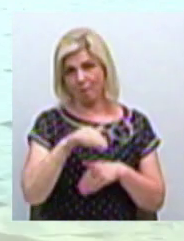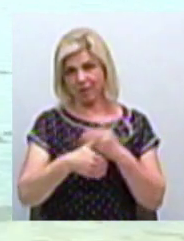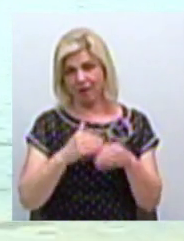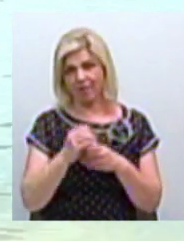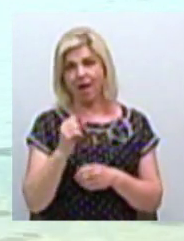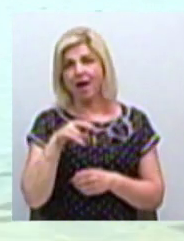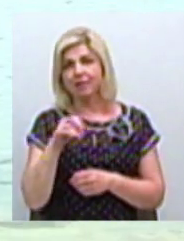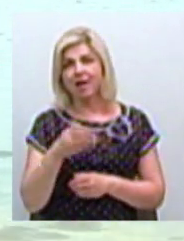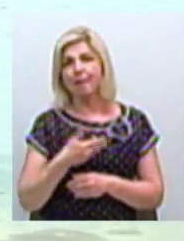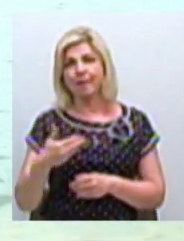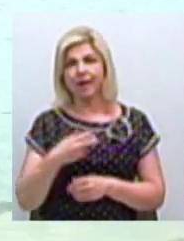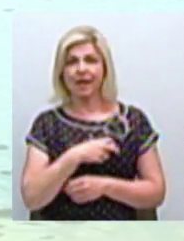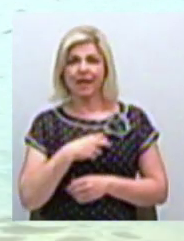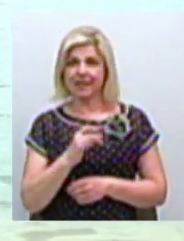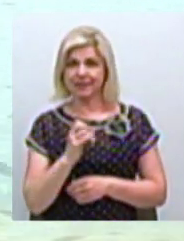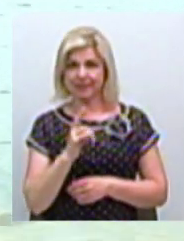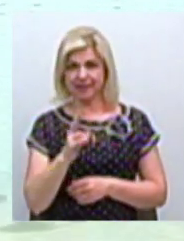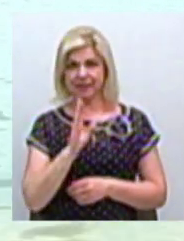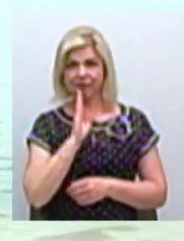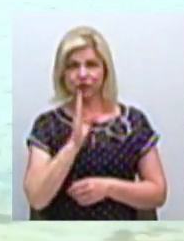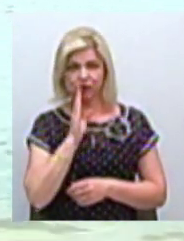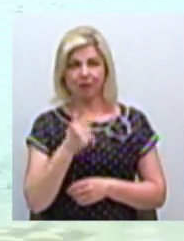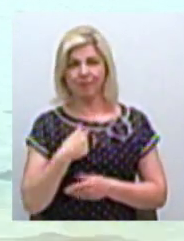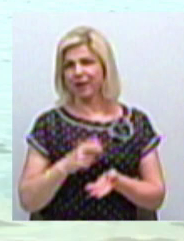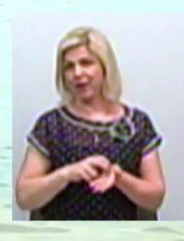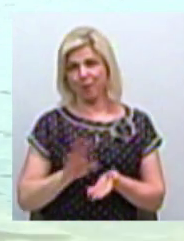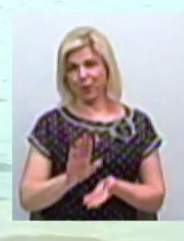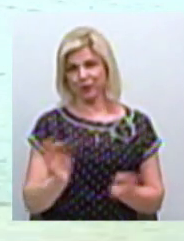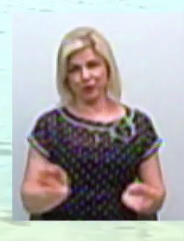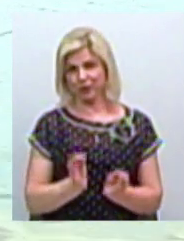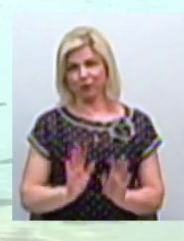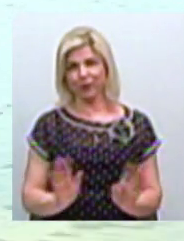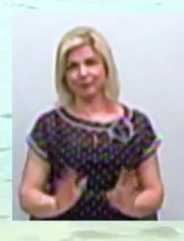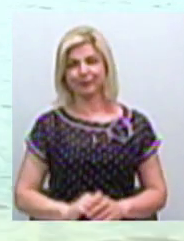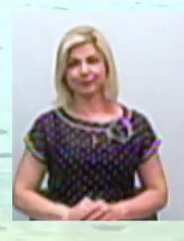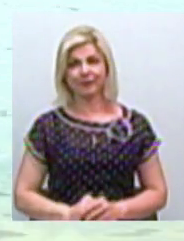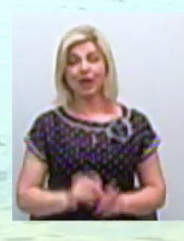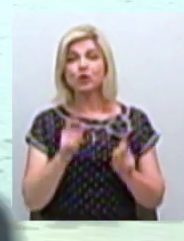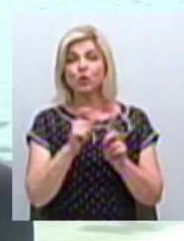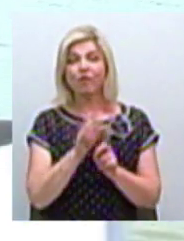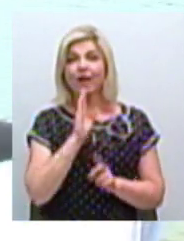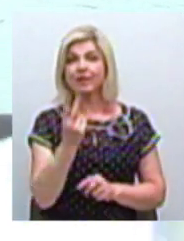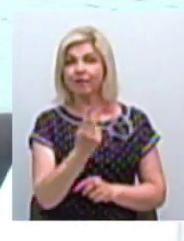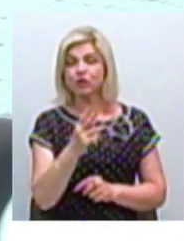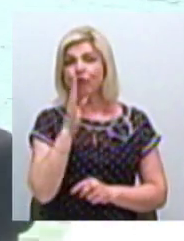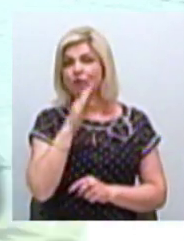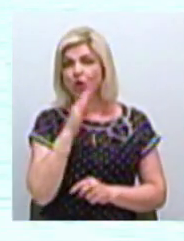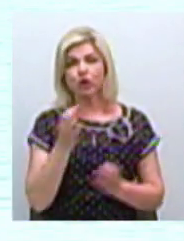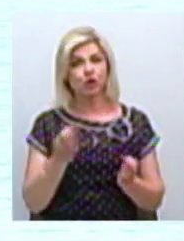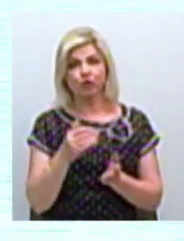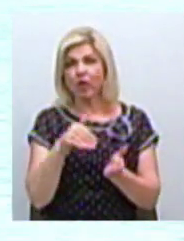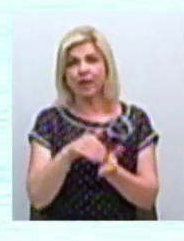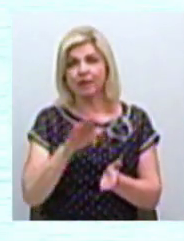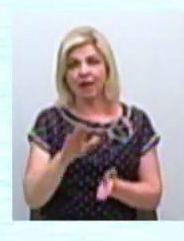ми ризикові дівчата, тому ми нічого не боїмося. За словами дівчат, у воді ні на що не натикалися.